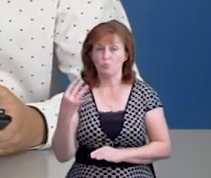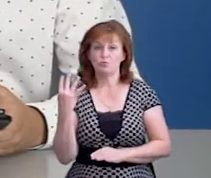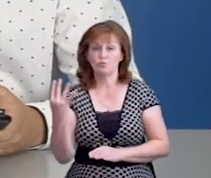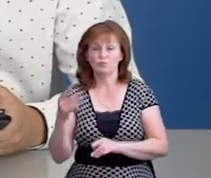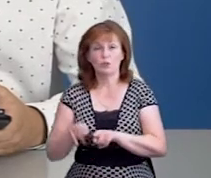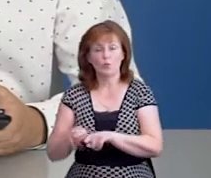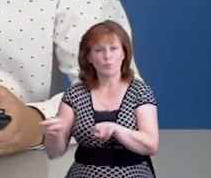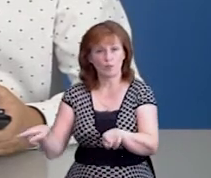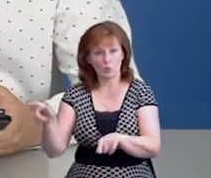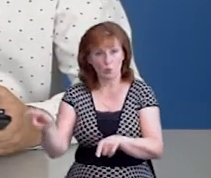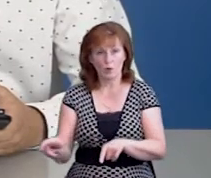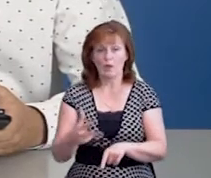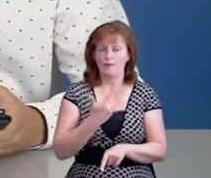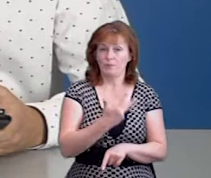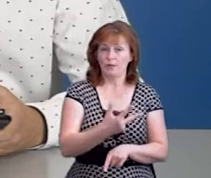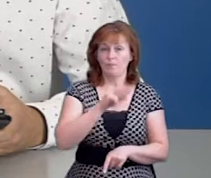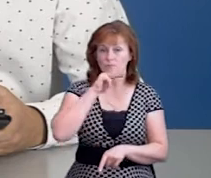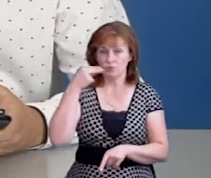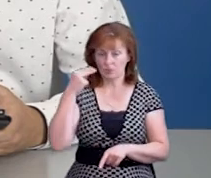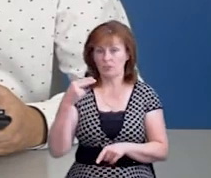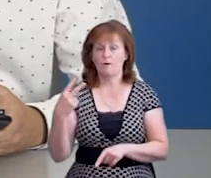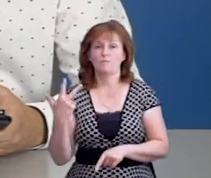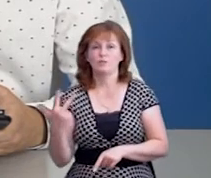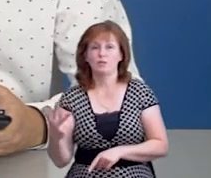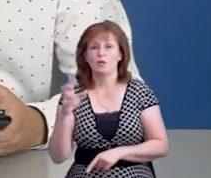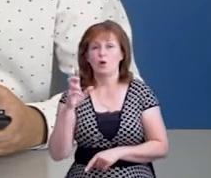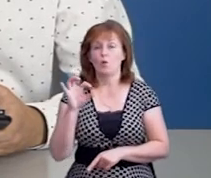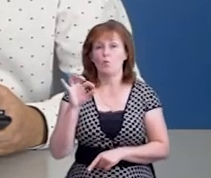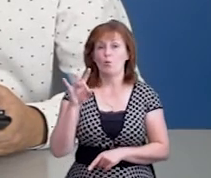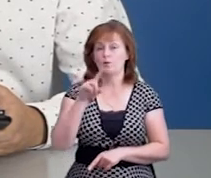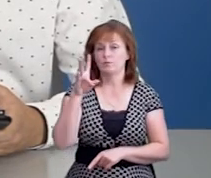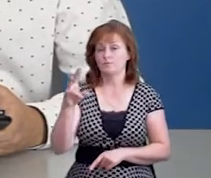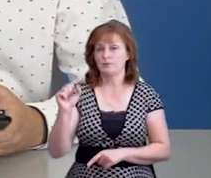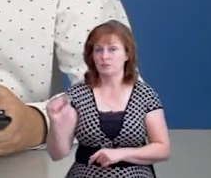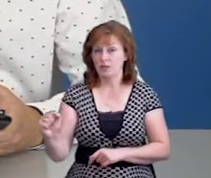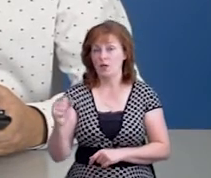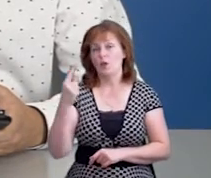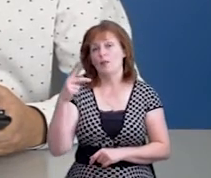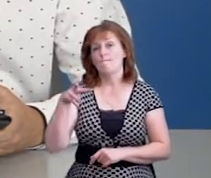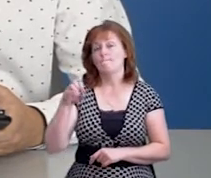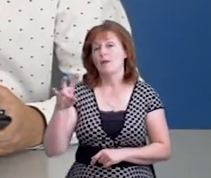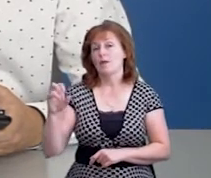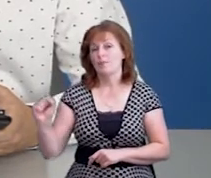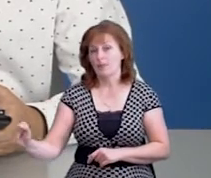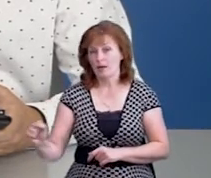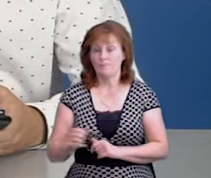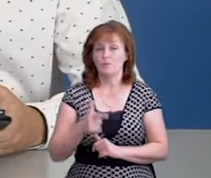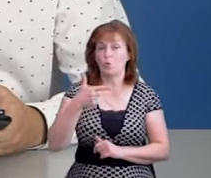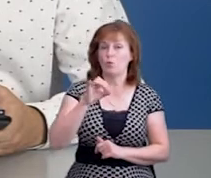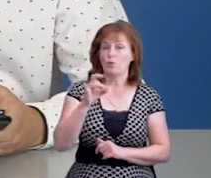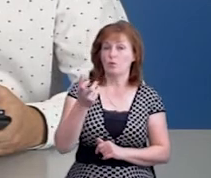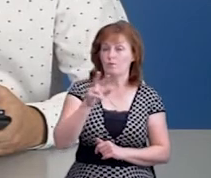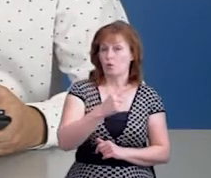у Прилуках, по 3 у Чернігові та Борзнянському районі та 2 у Менському. По одному випадку інфікування зареєстровано у